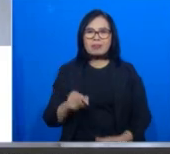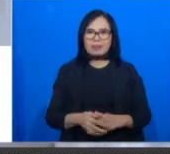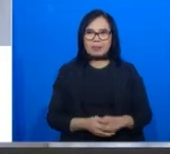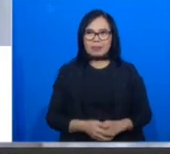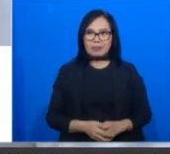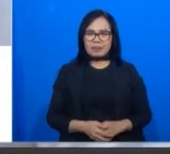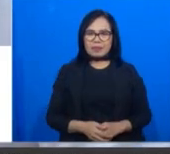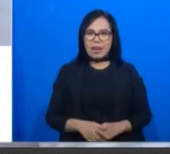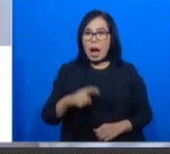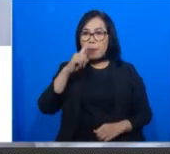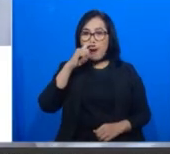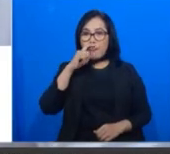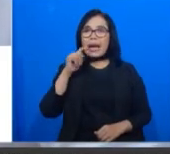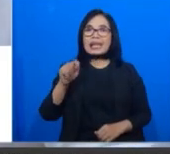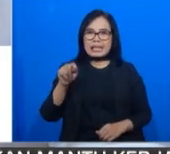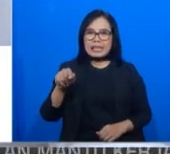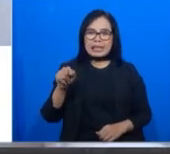Babe ini